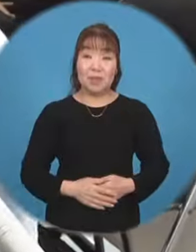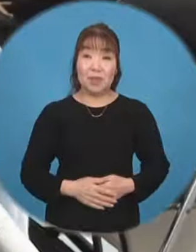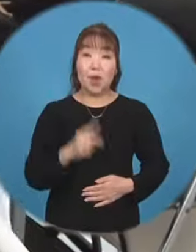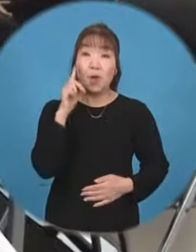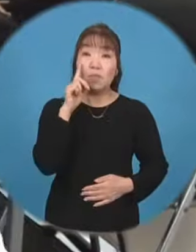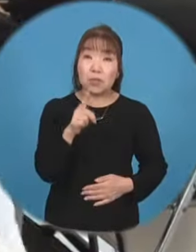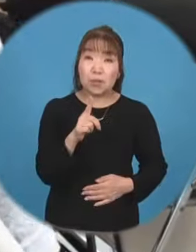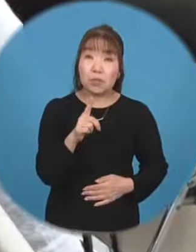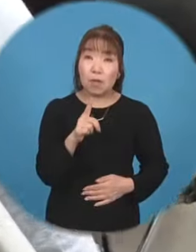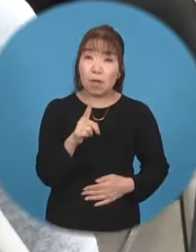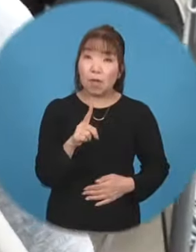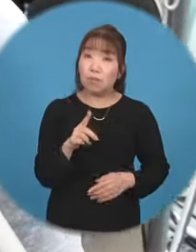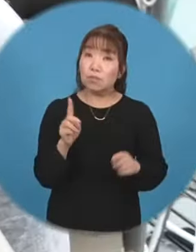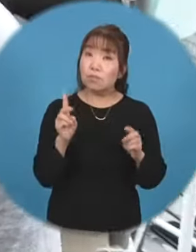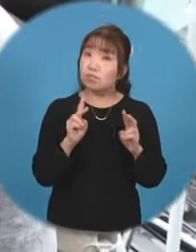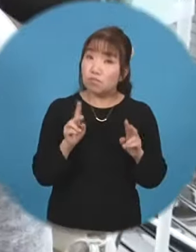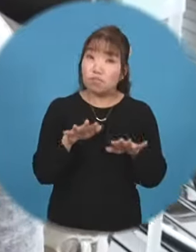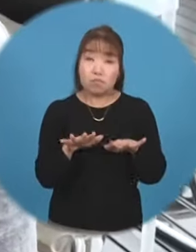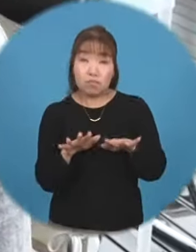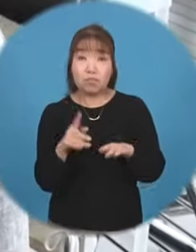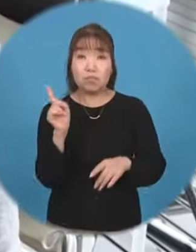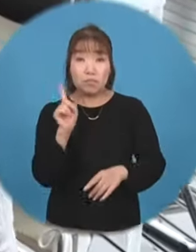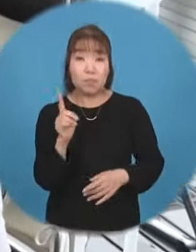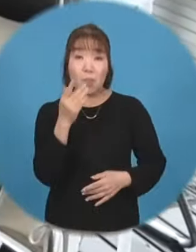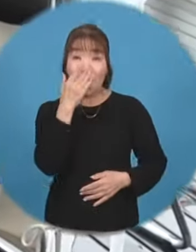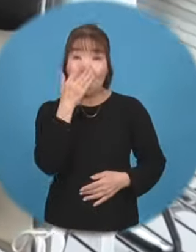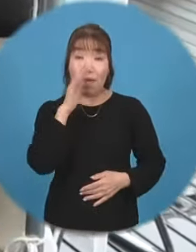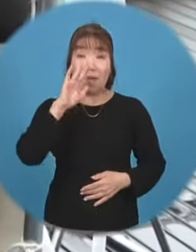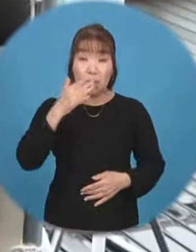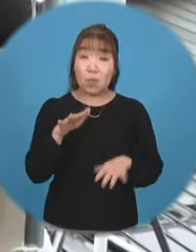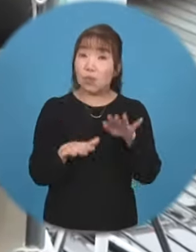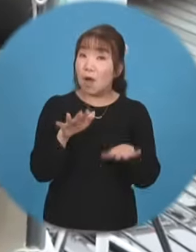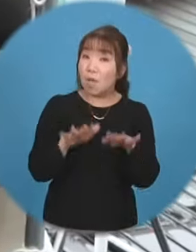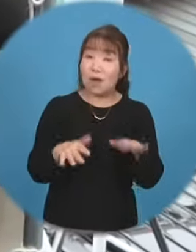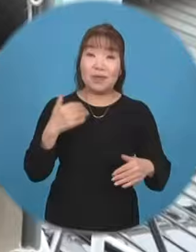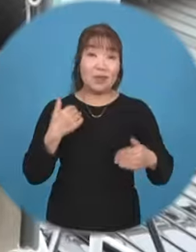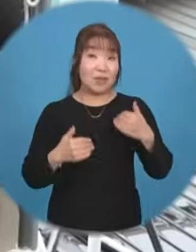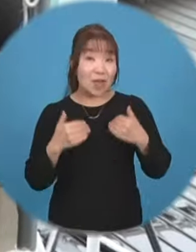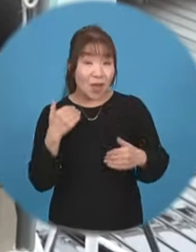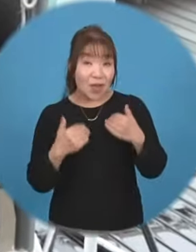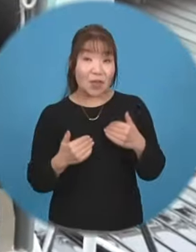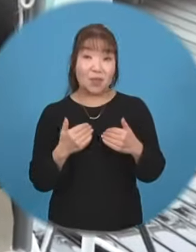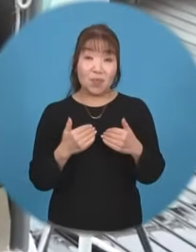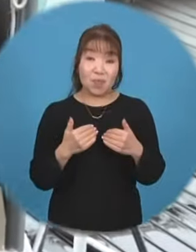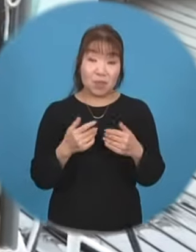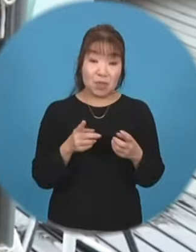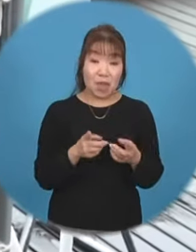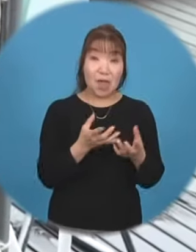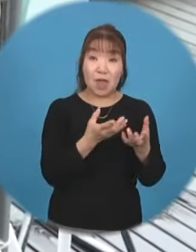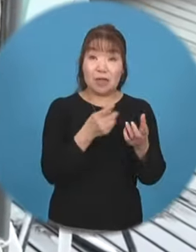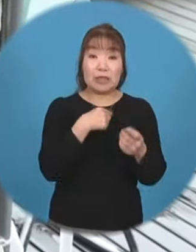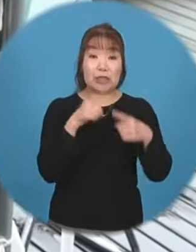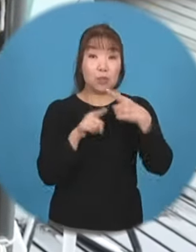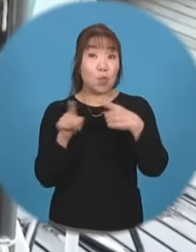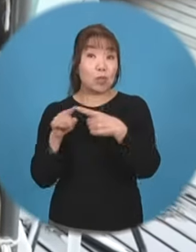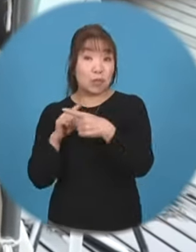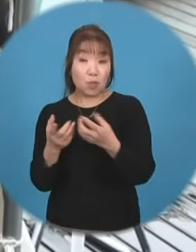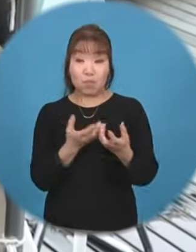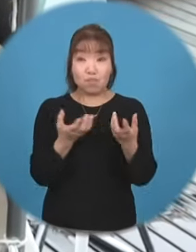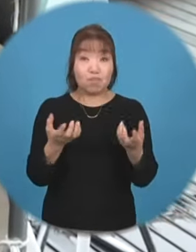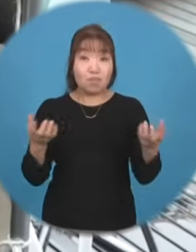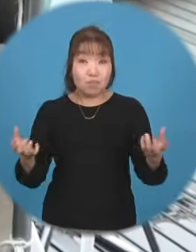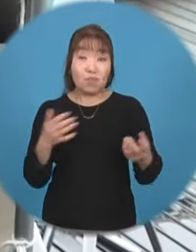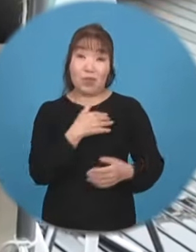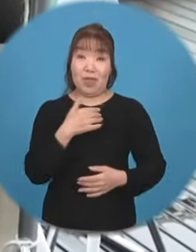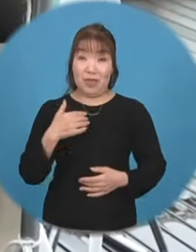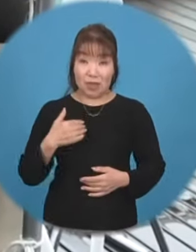見たって感じ、何かが分かんなかったんですけど、もう触ると楽しくって、でバラしたら一人ずつもできるので、